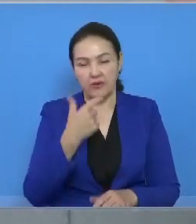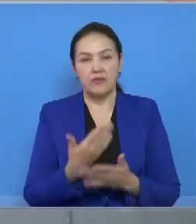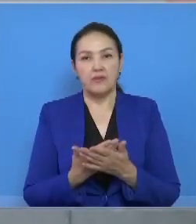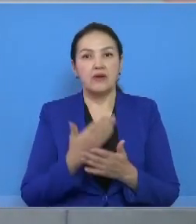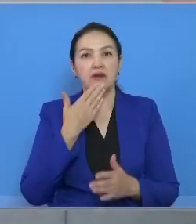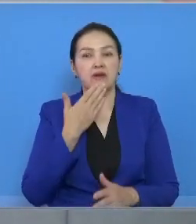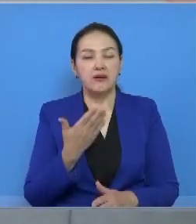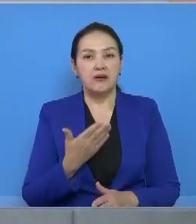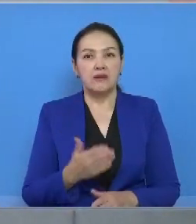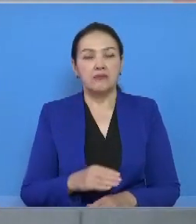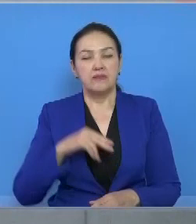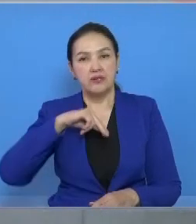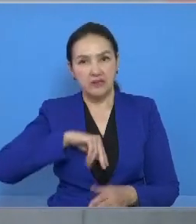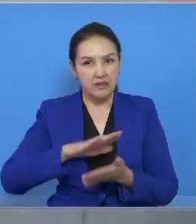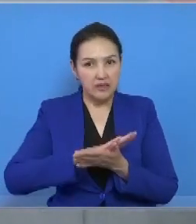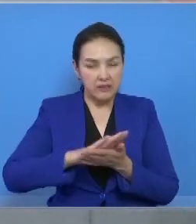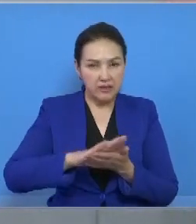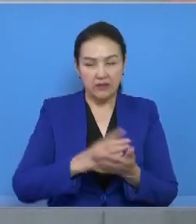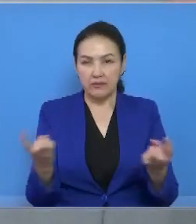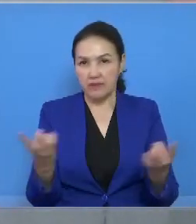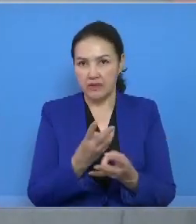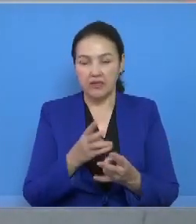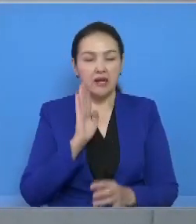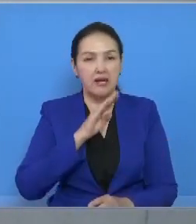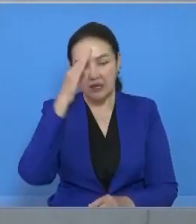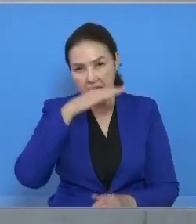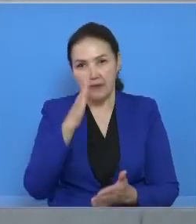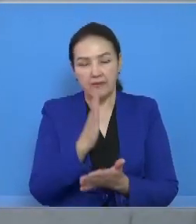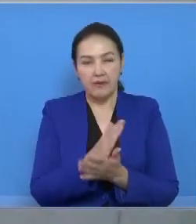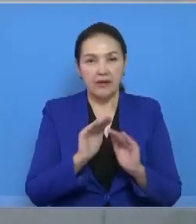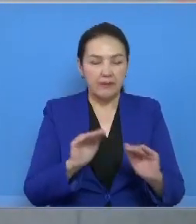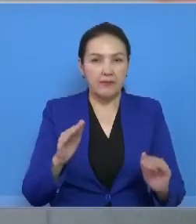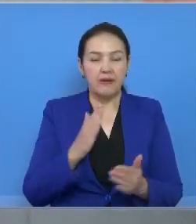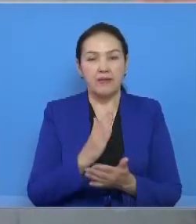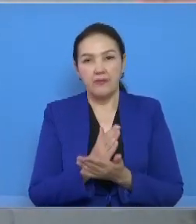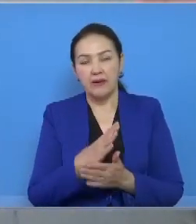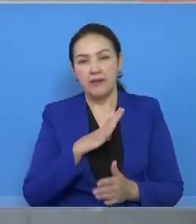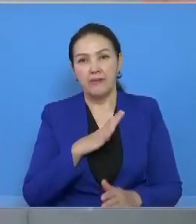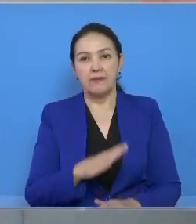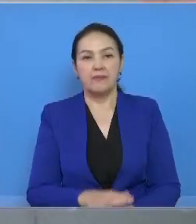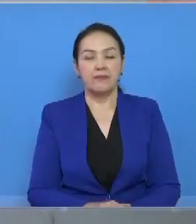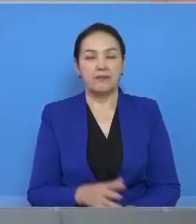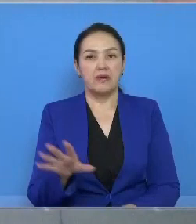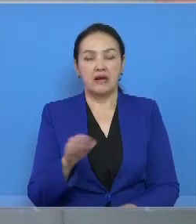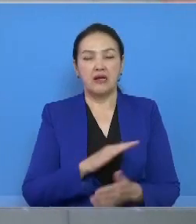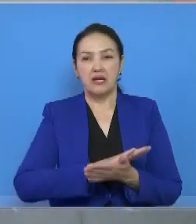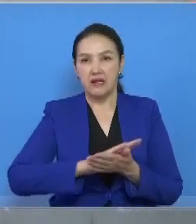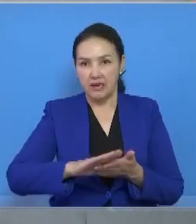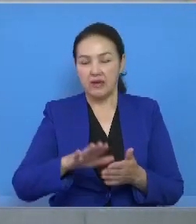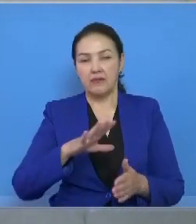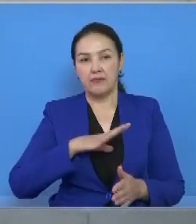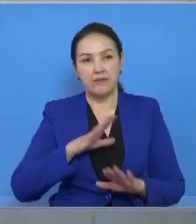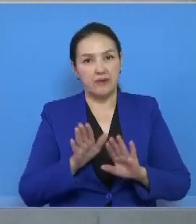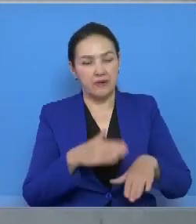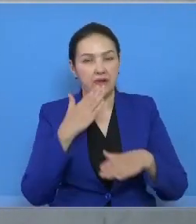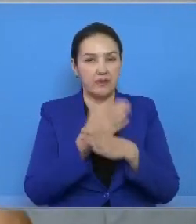курсанттарымыздан, студенттерімізден жаныңды тазалап ал. Сенің де енең бар, сенің де әке-шешең бар, сенде де балағат неше түрлі қиын жағдайлар бар. Оның бәрін тазартып алады да, одан